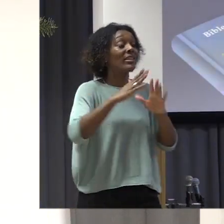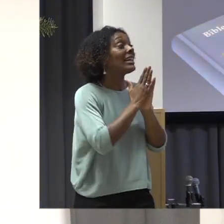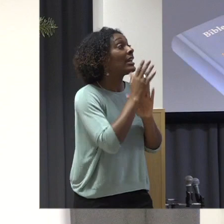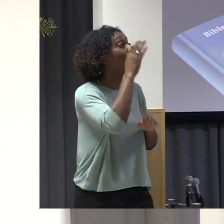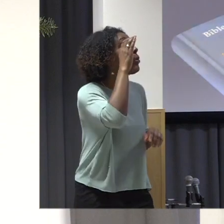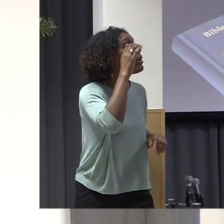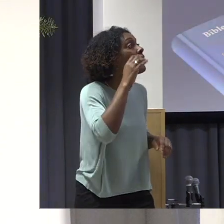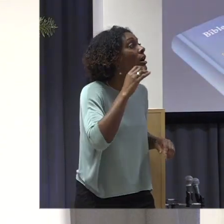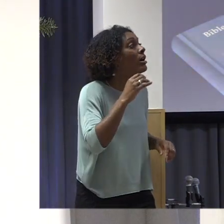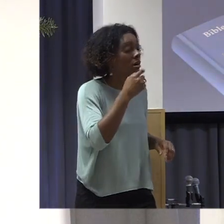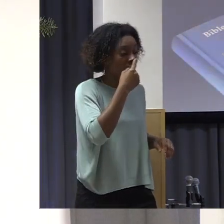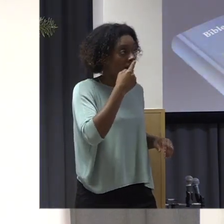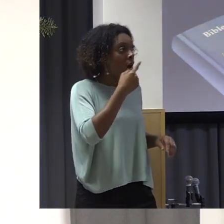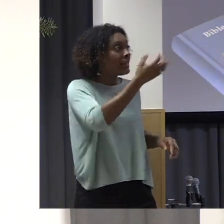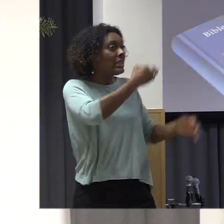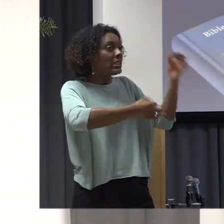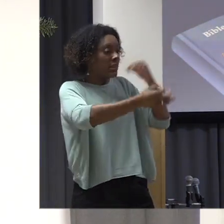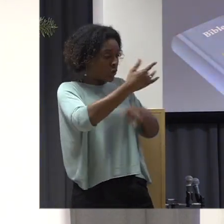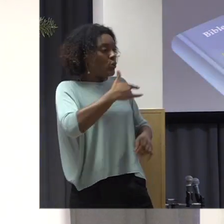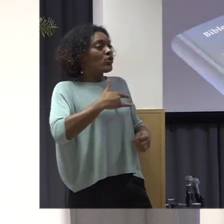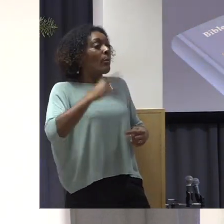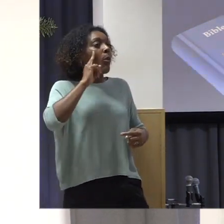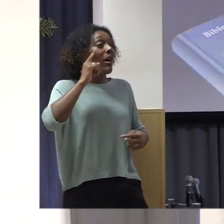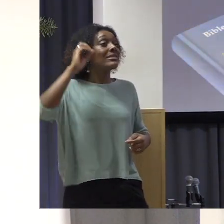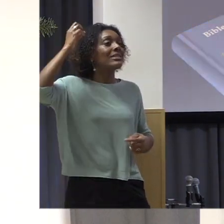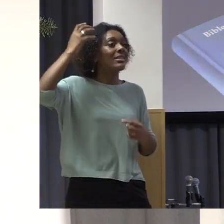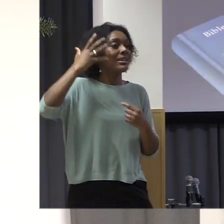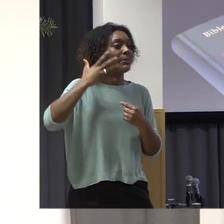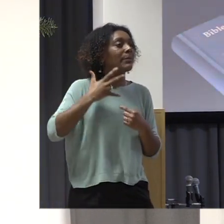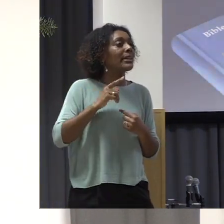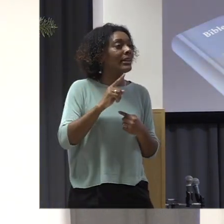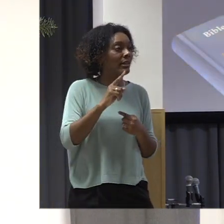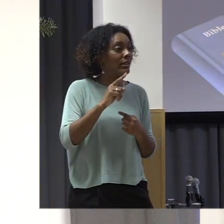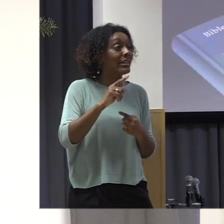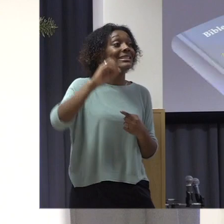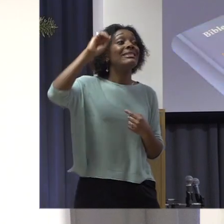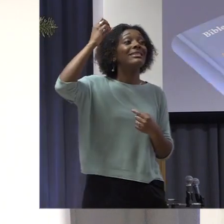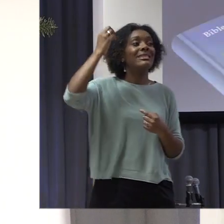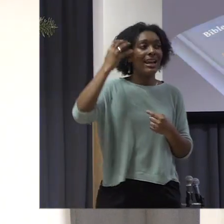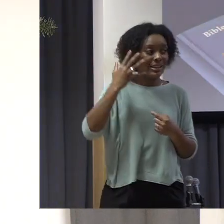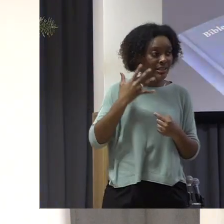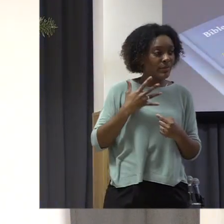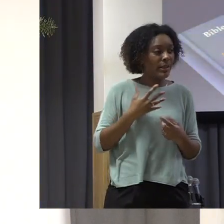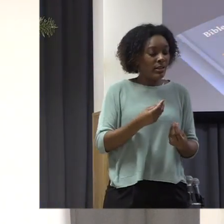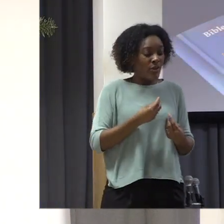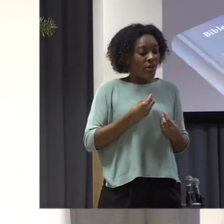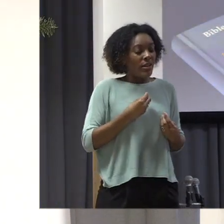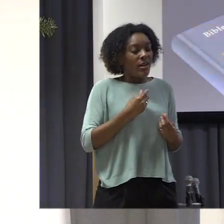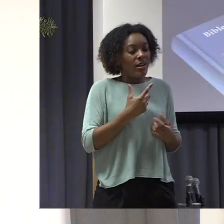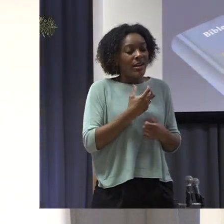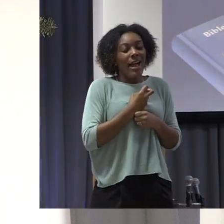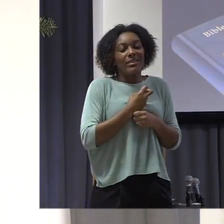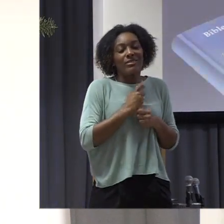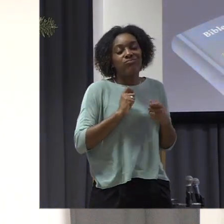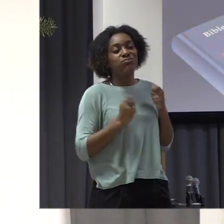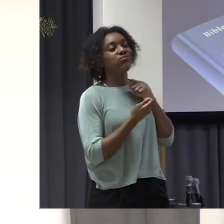y avait l'action du Saint-Esprit qui agissait. Et ils ont été touchés dans leur cœur par les paroles qu'ils ont entendues. Et de plus,